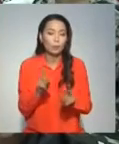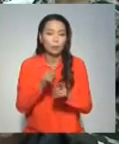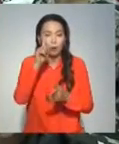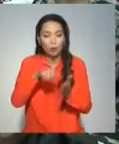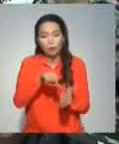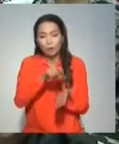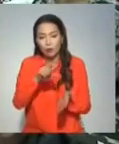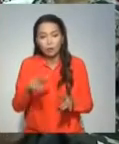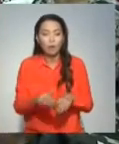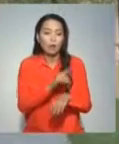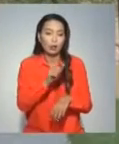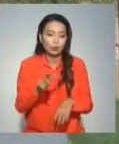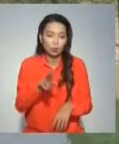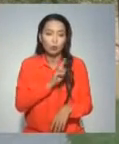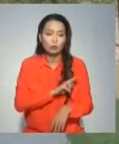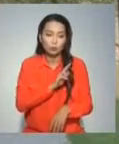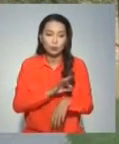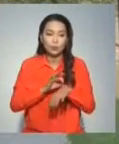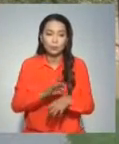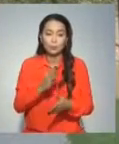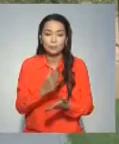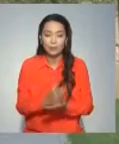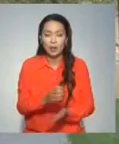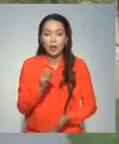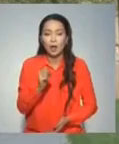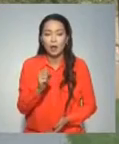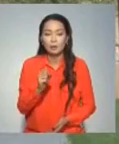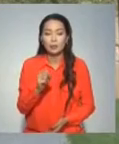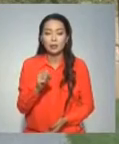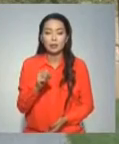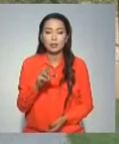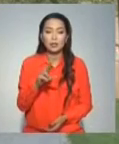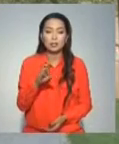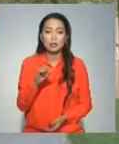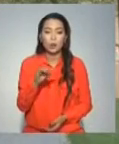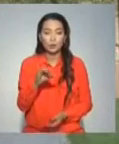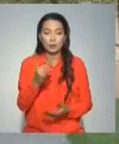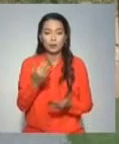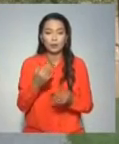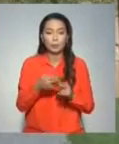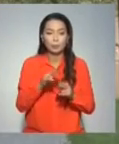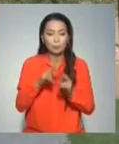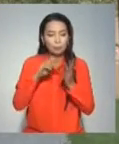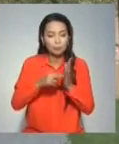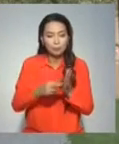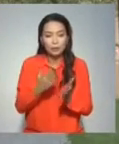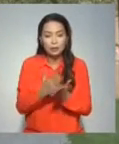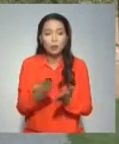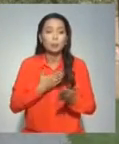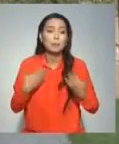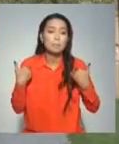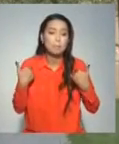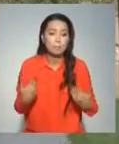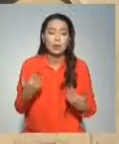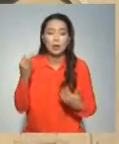мен волонтер жұмыс істейді. Қожа Ахмет Яссауидің кесенесінің іргесінде бабаларымыз жерленген. Олар біздің батырларымыз,